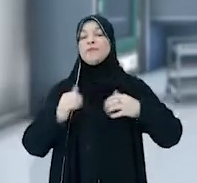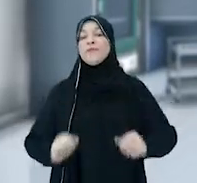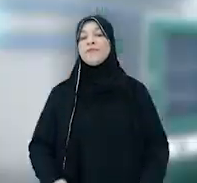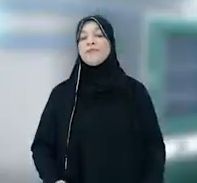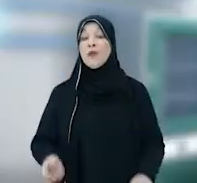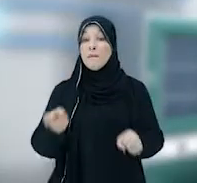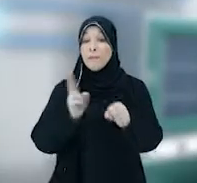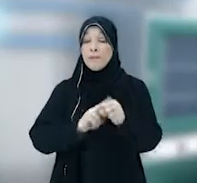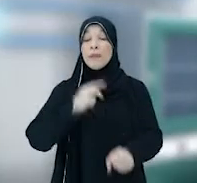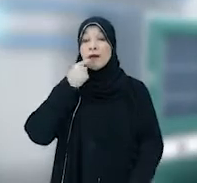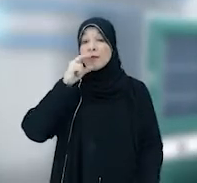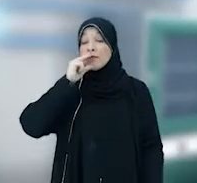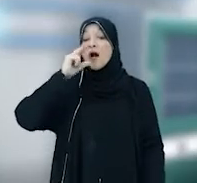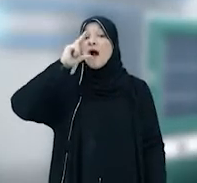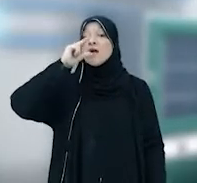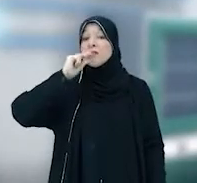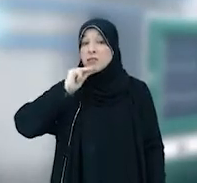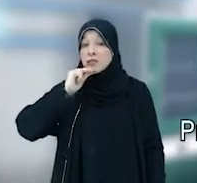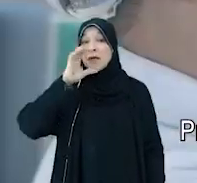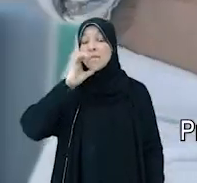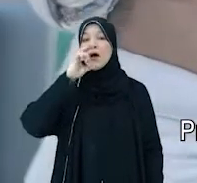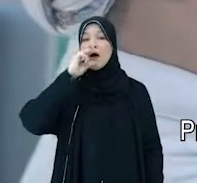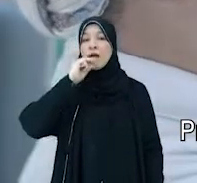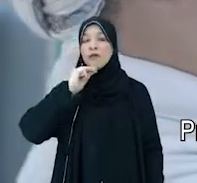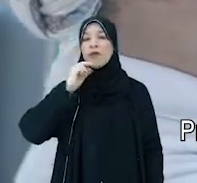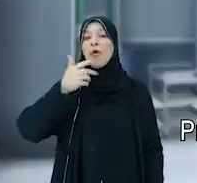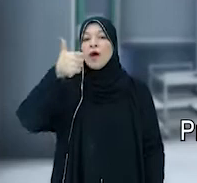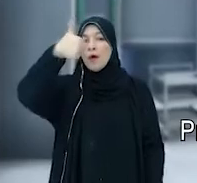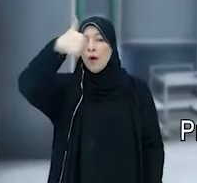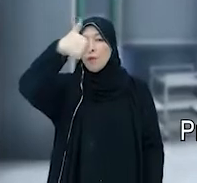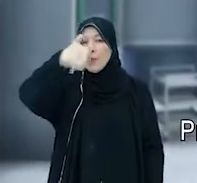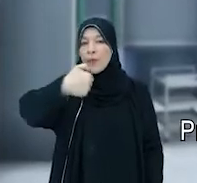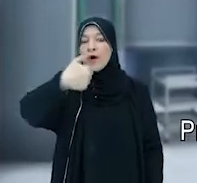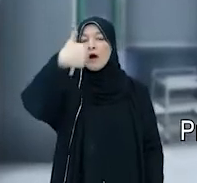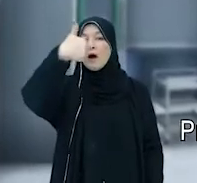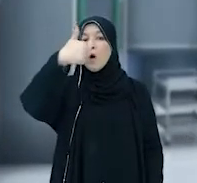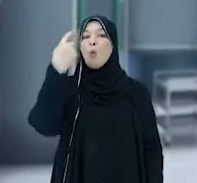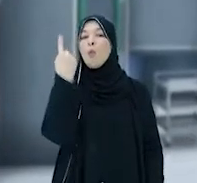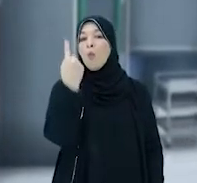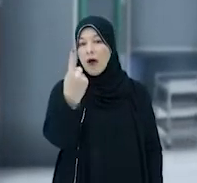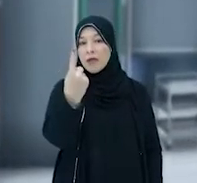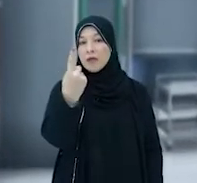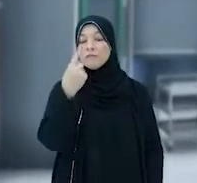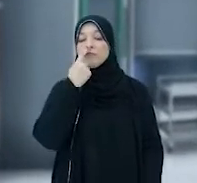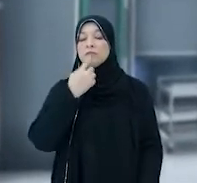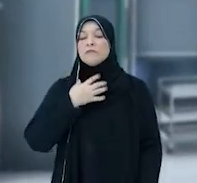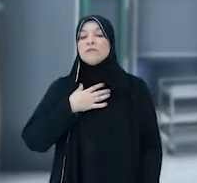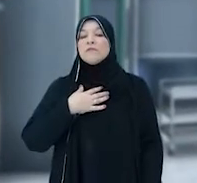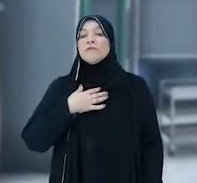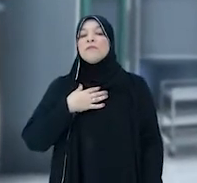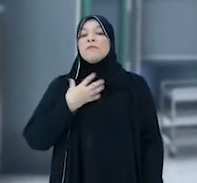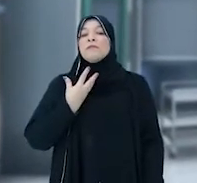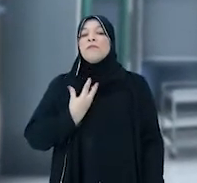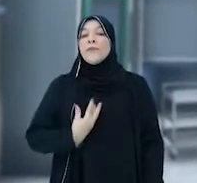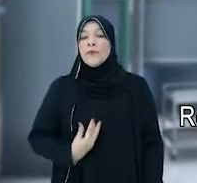أطبق شفتيك فوق أنبوب الجهاز الموصل، اضغط على البخاخ لتطلق بخة واحدة، استنشق ببطء وبعمق